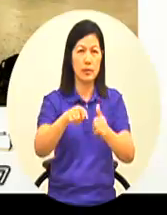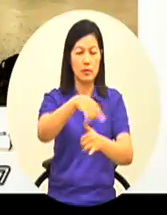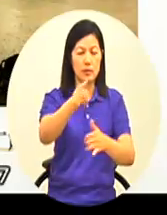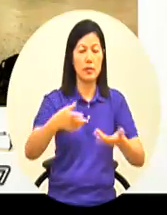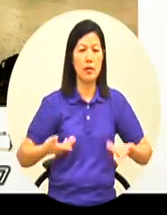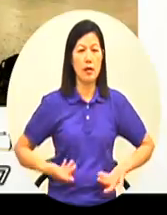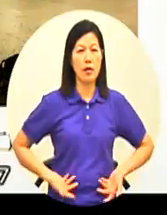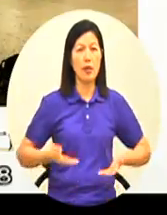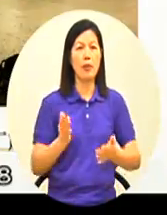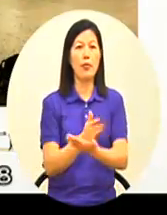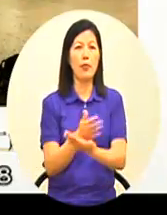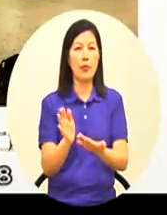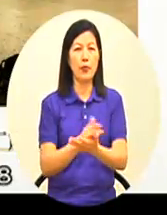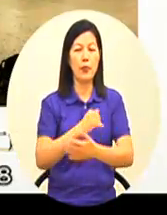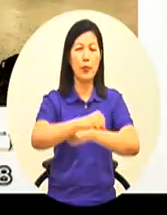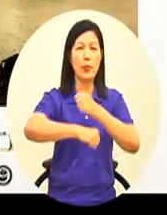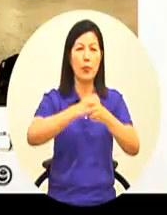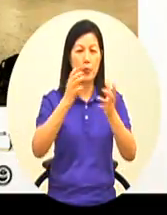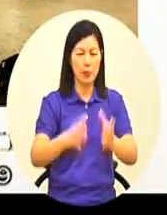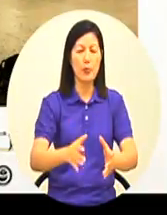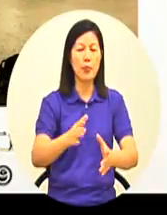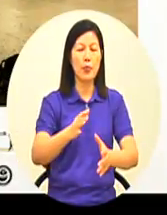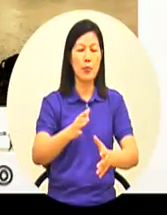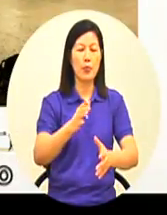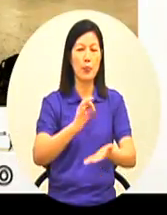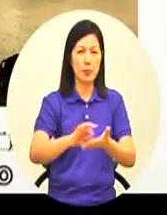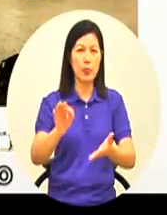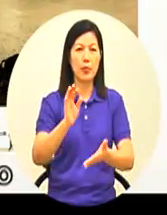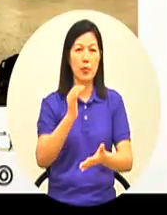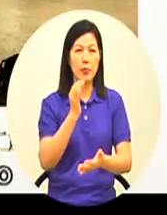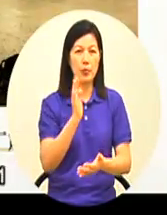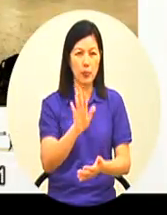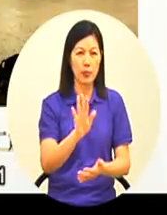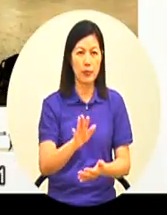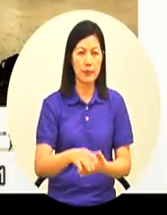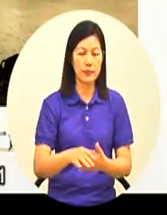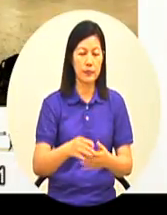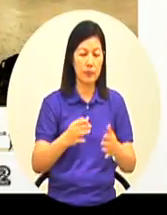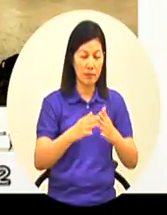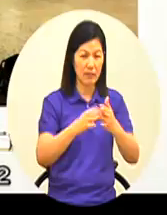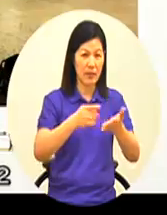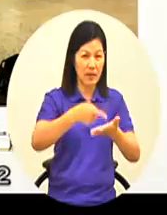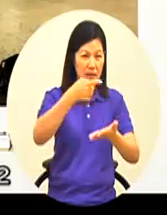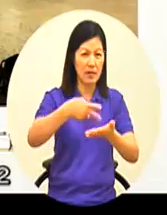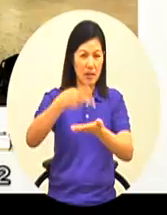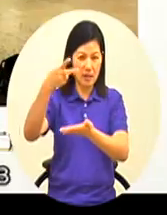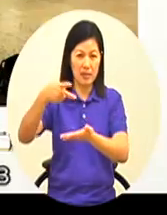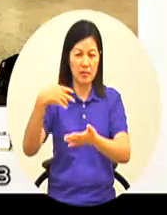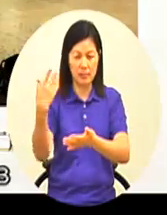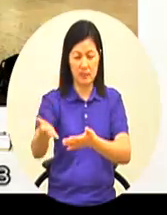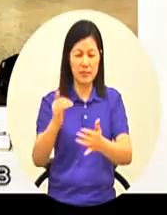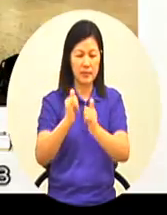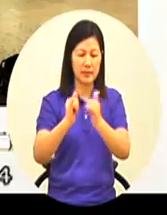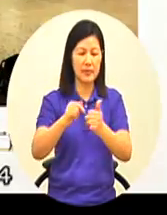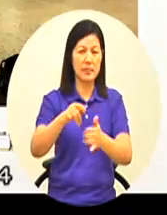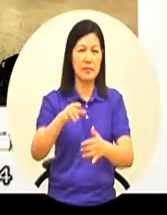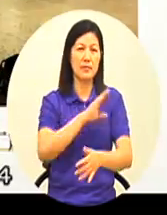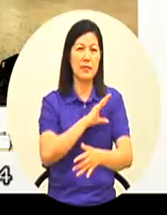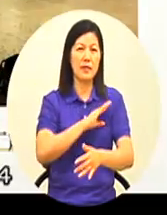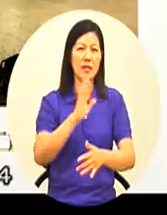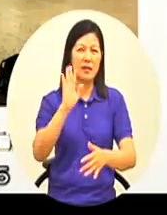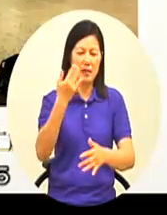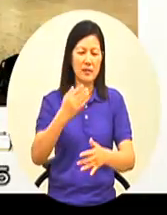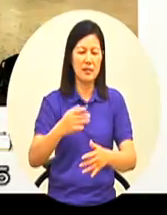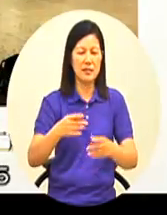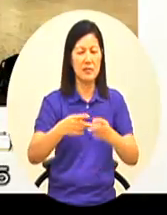休闲活动使用。那应该是要从一楼、二楼都是要供给民众使用的一个空间。后来是因为第二个办公